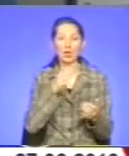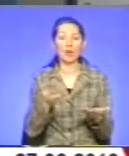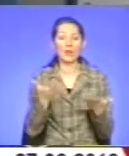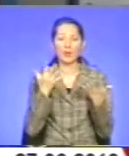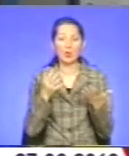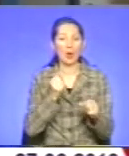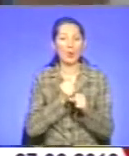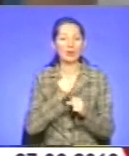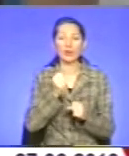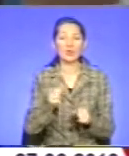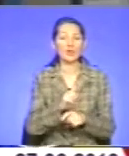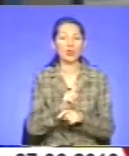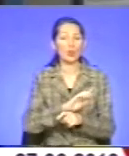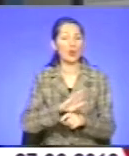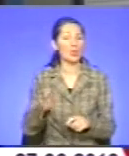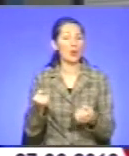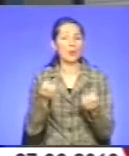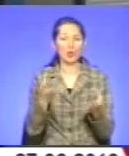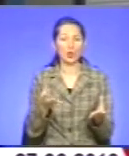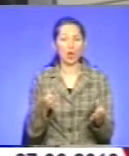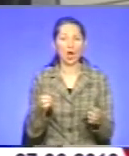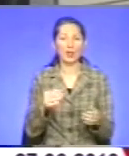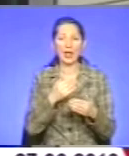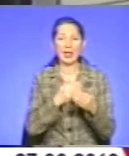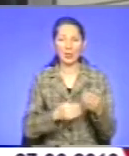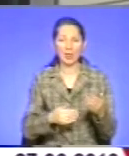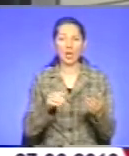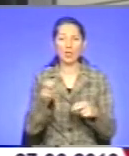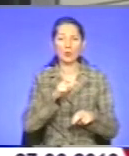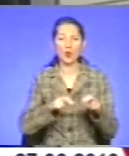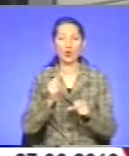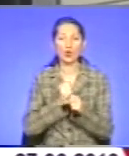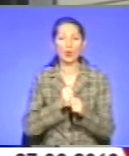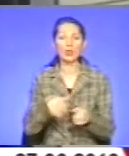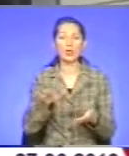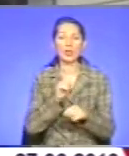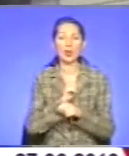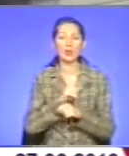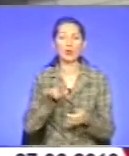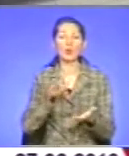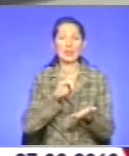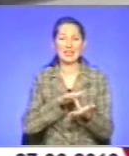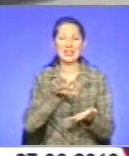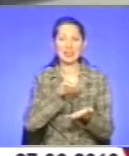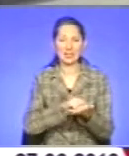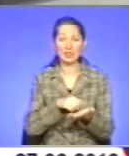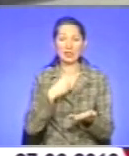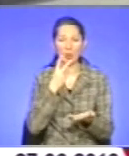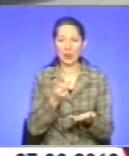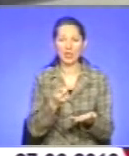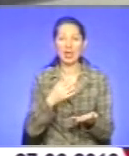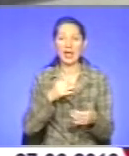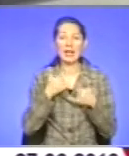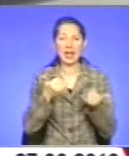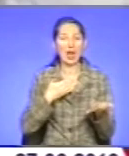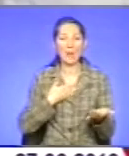працевлаштуватися в Тернополі непросто. На терміналі з пошуку роботи в Тернопільському міськрайонному центрі зайнятості, як бачите, для мене